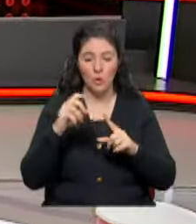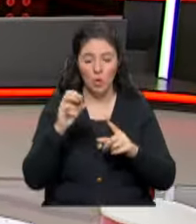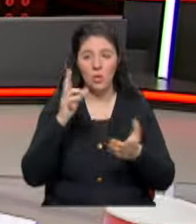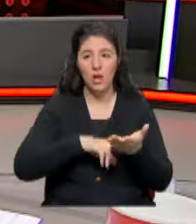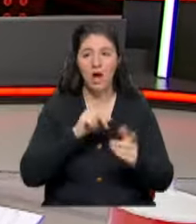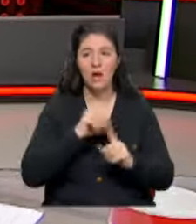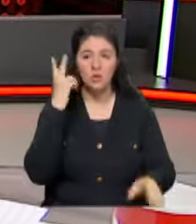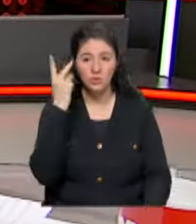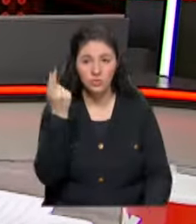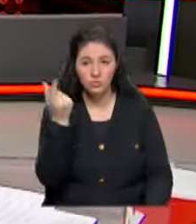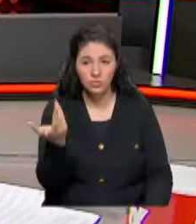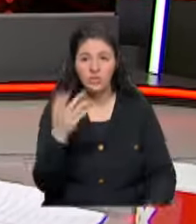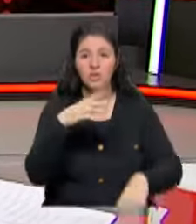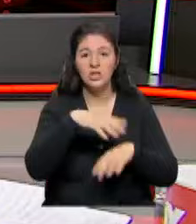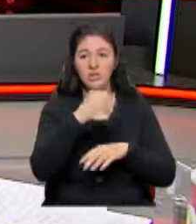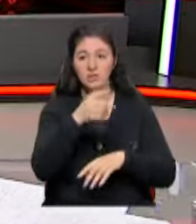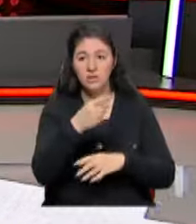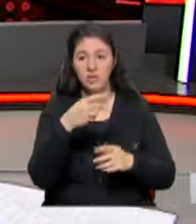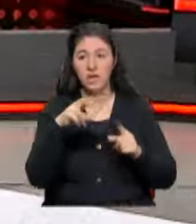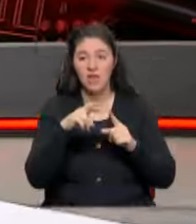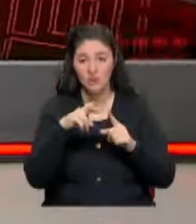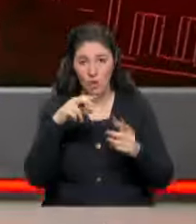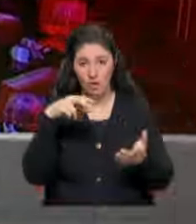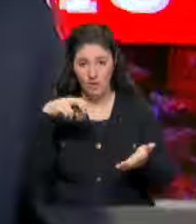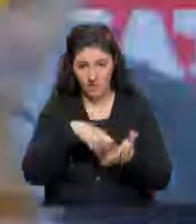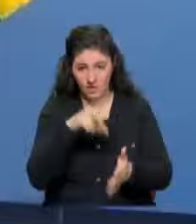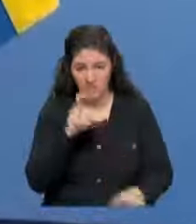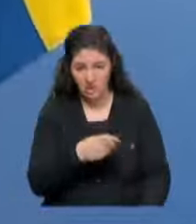unutuldu. İsveç'e NATO vizesi mi?